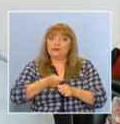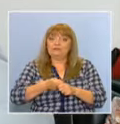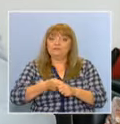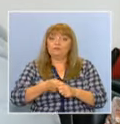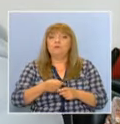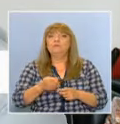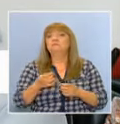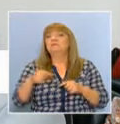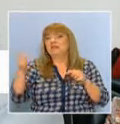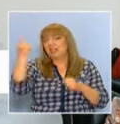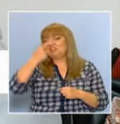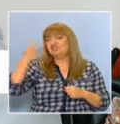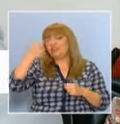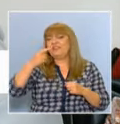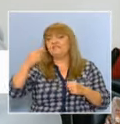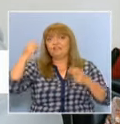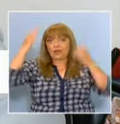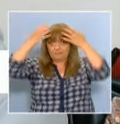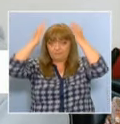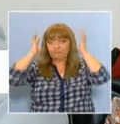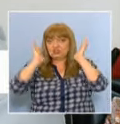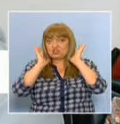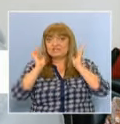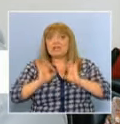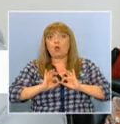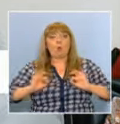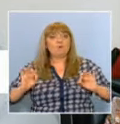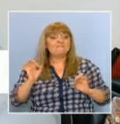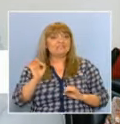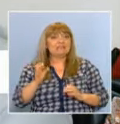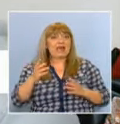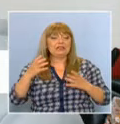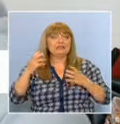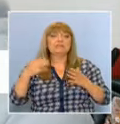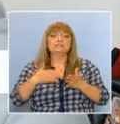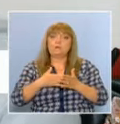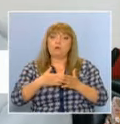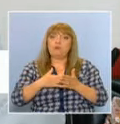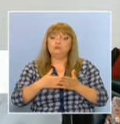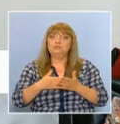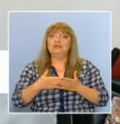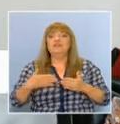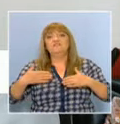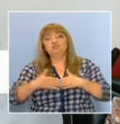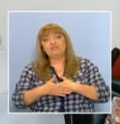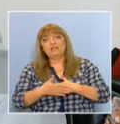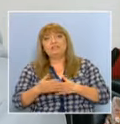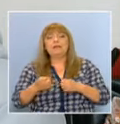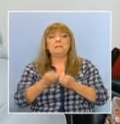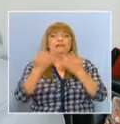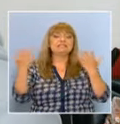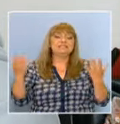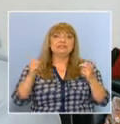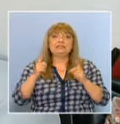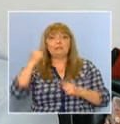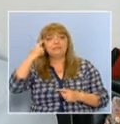ежедневна прическа, официална за повод през деня или вечерта, тогава трябва да се съобразяваме